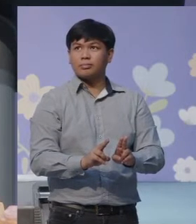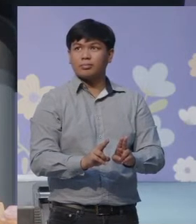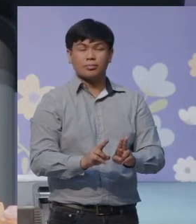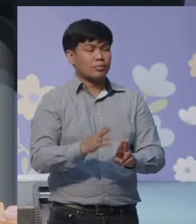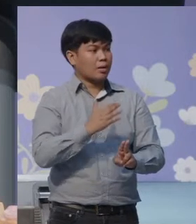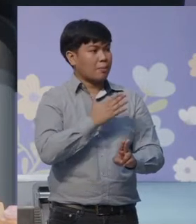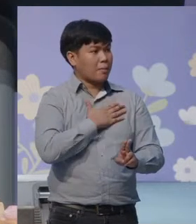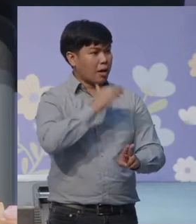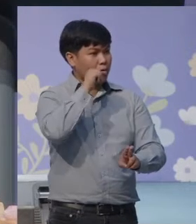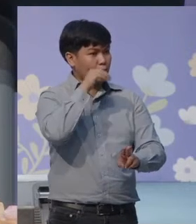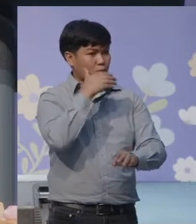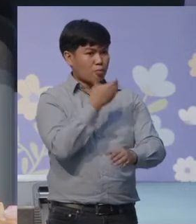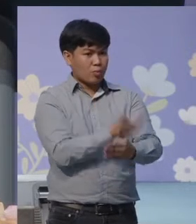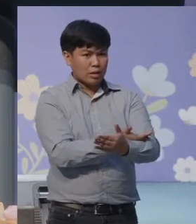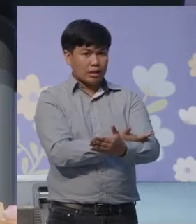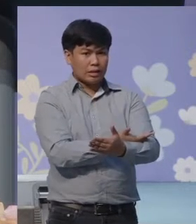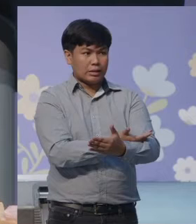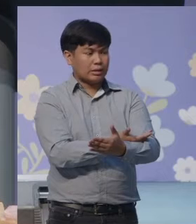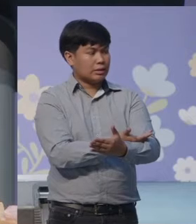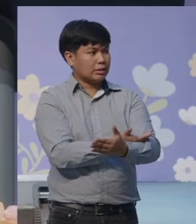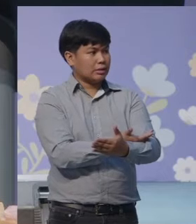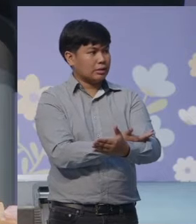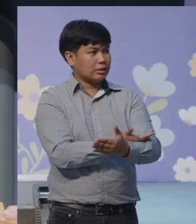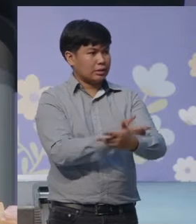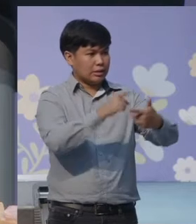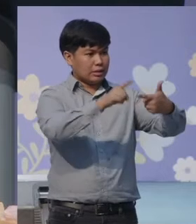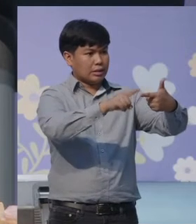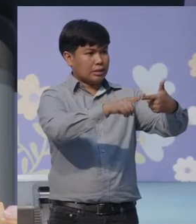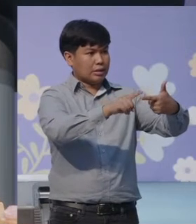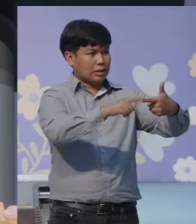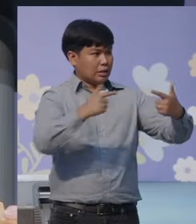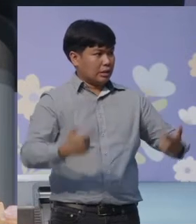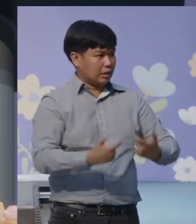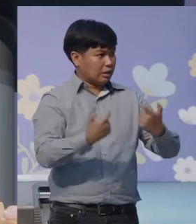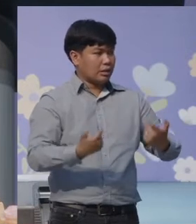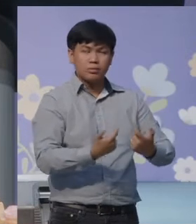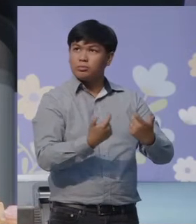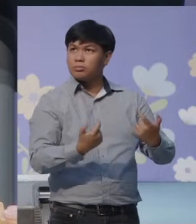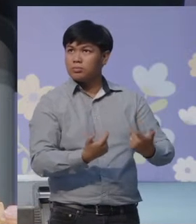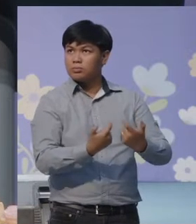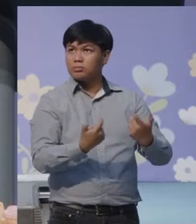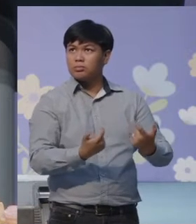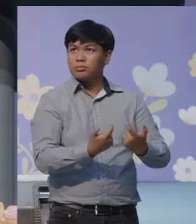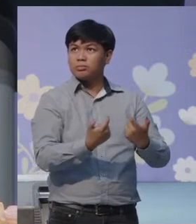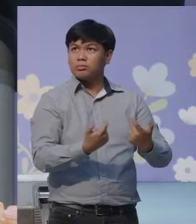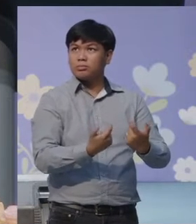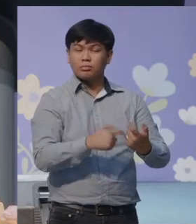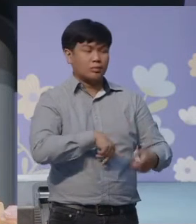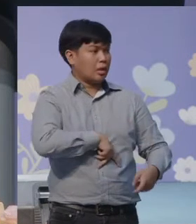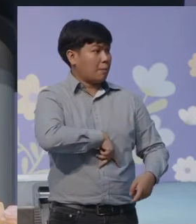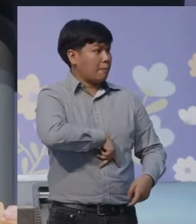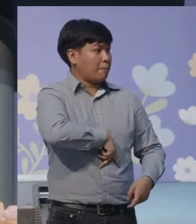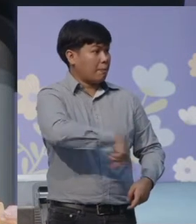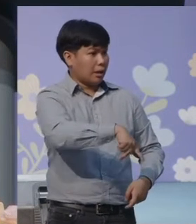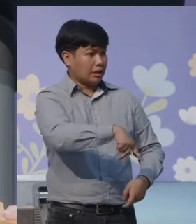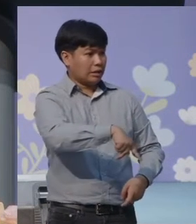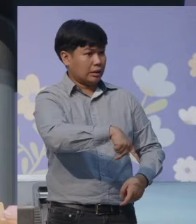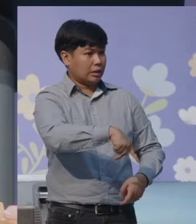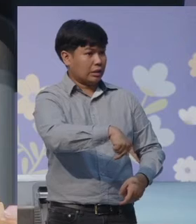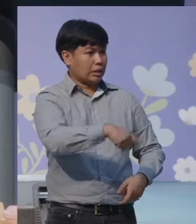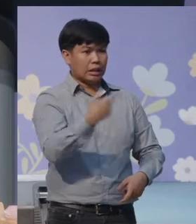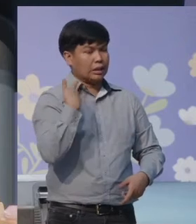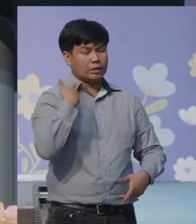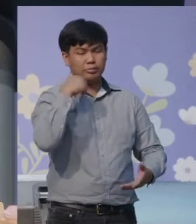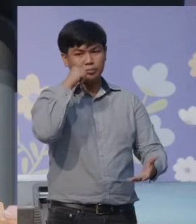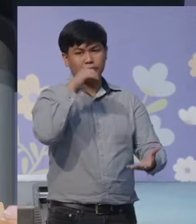yung aking anak na babae ay nagkasala. Siya po ay nabuntis nang hindi pa